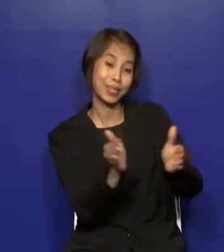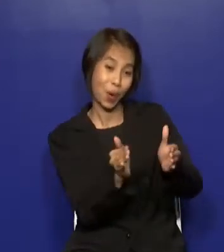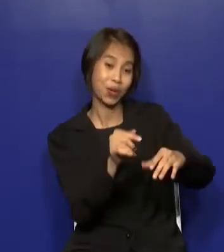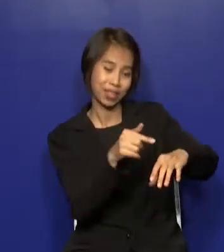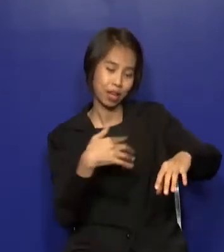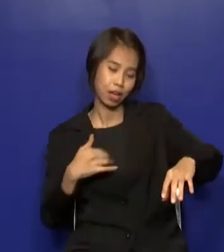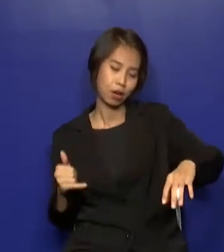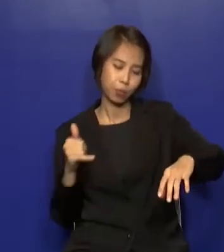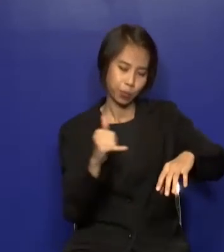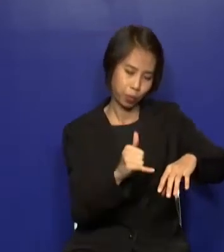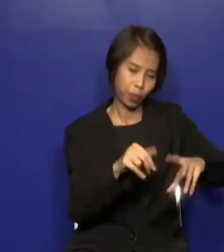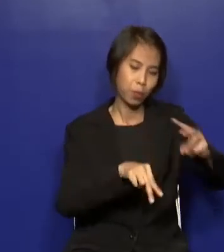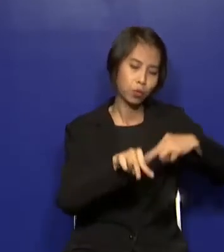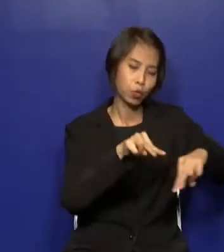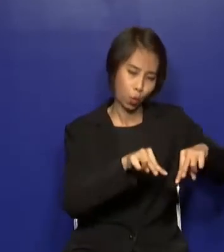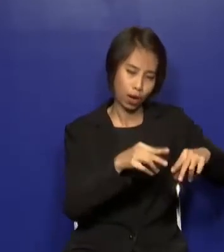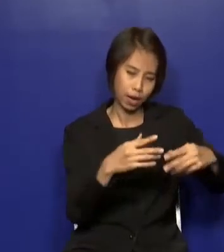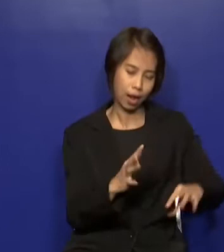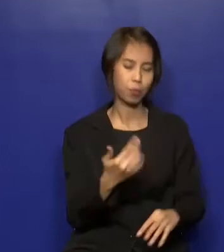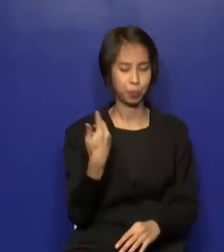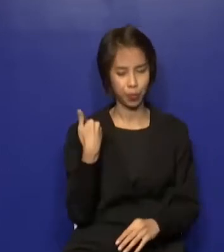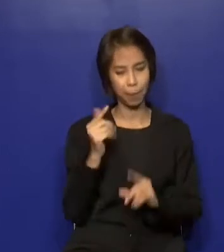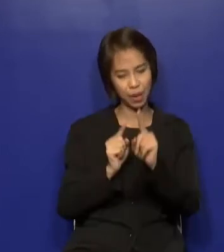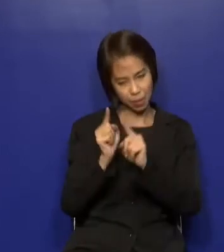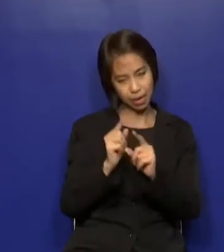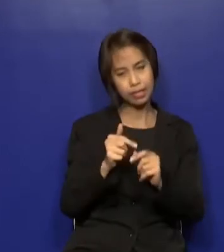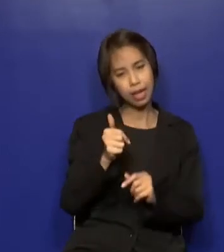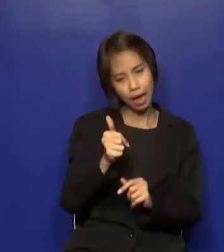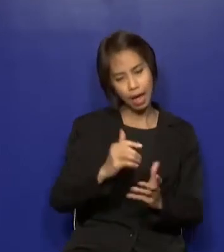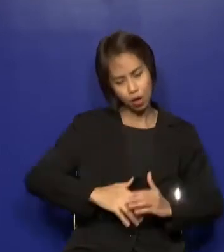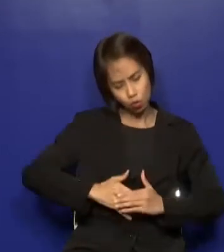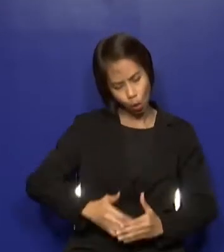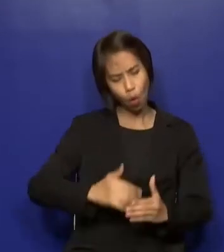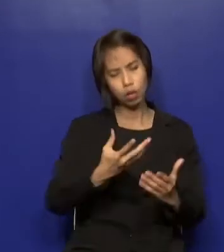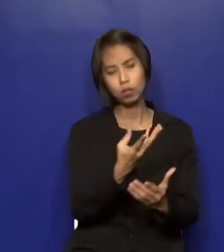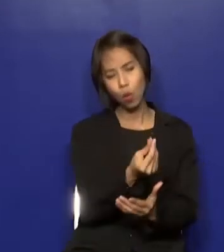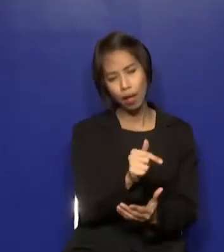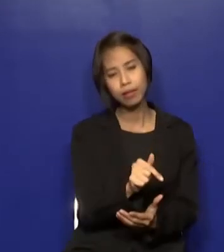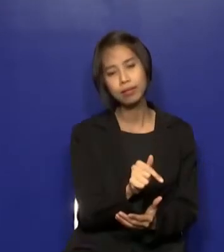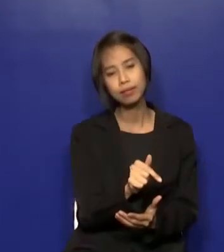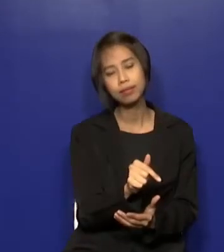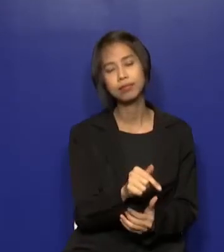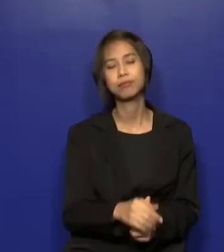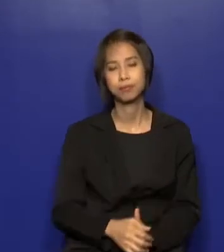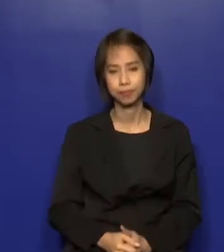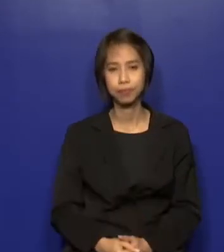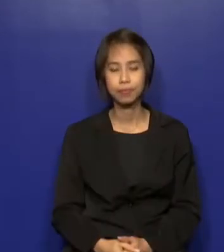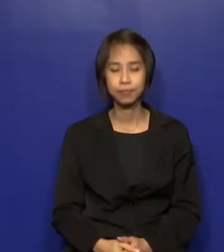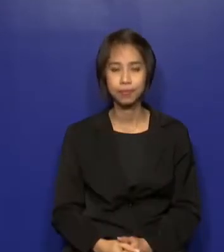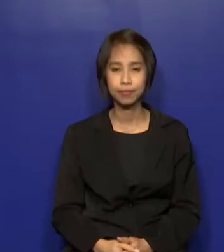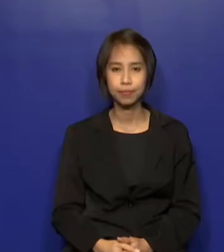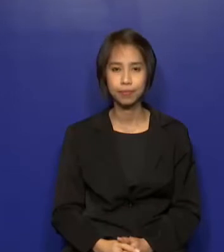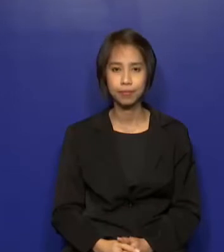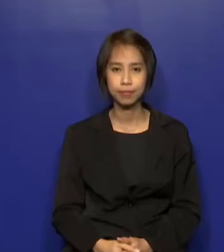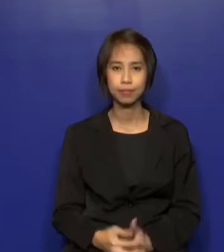ซึ่งจะเป็นผลดีด้วยนะคะเพราะว่าดีไม่ดีเด็กอาจจะโตกว่าที่เขาคำนวณเอาไว้ก็ได้ท